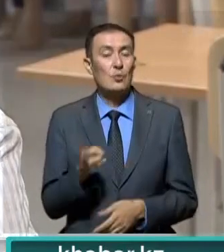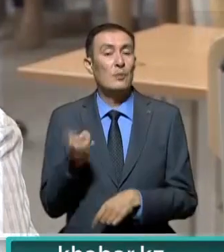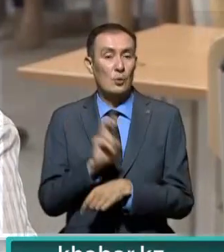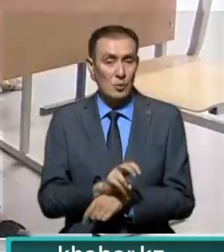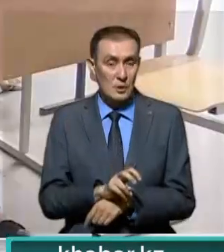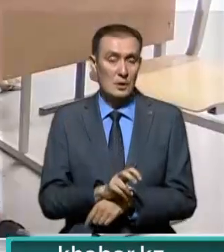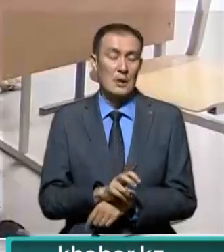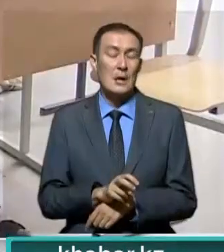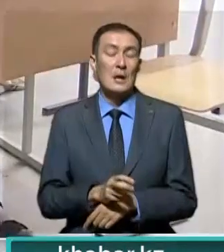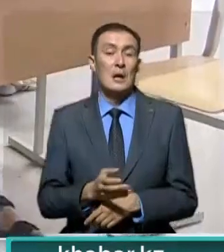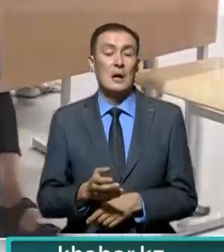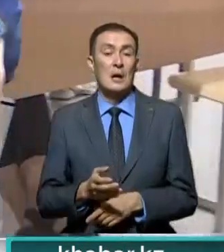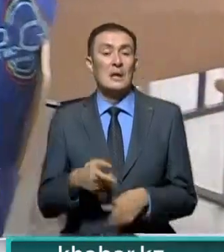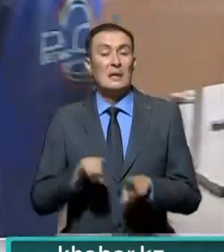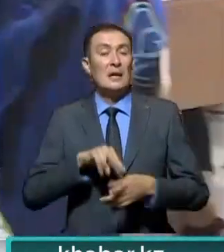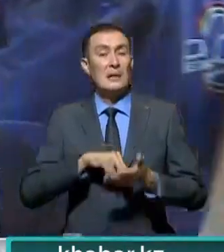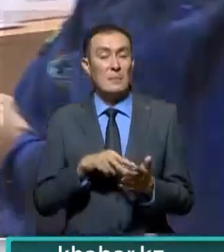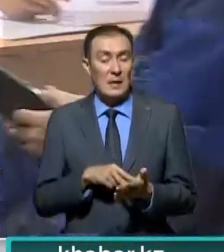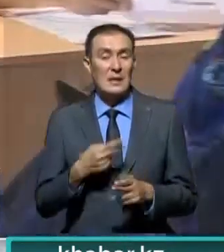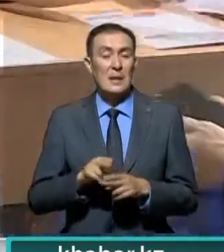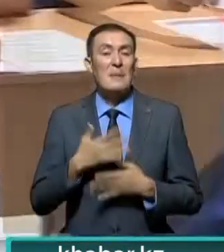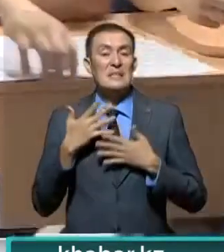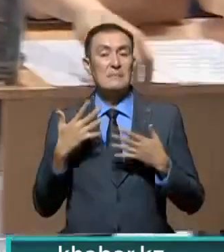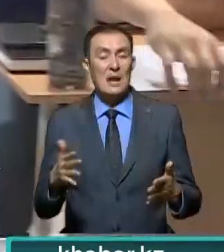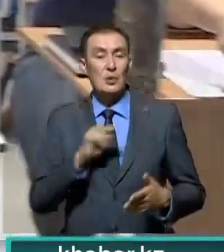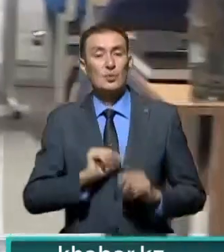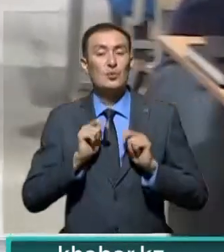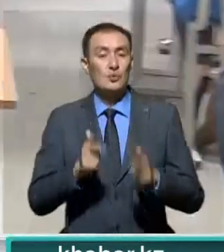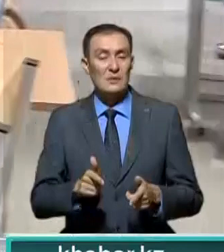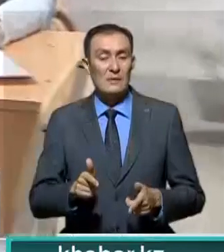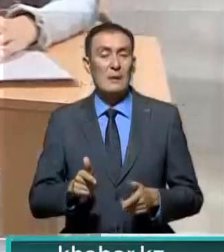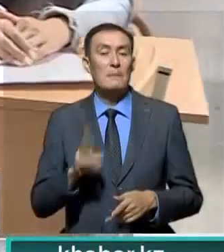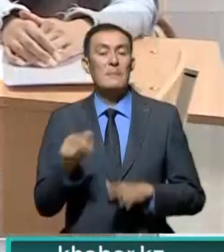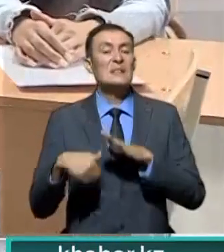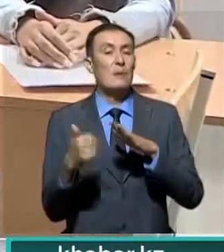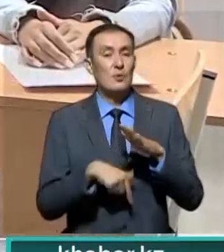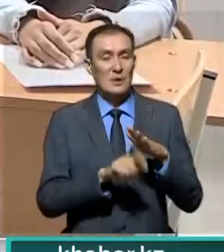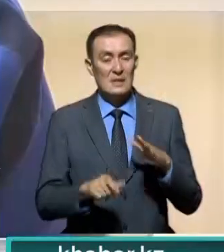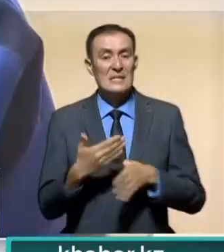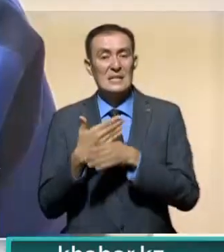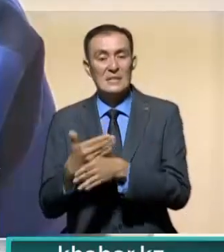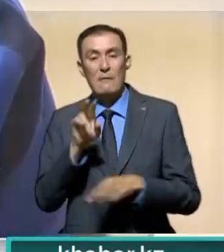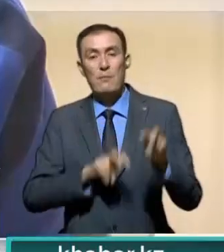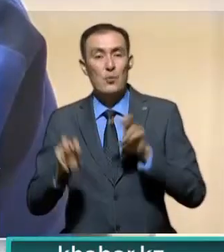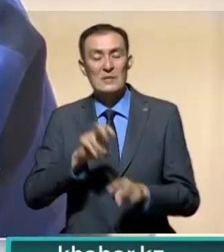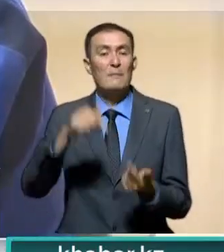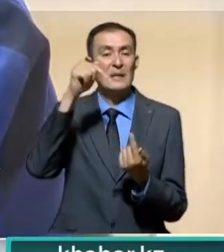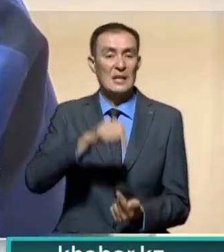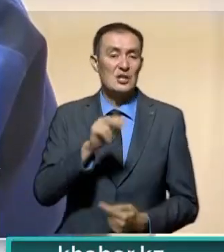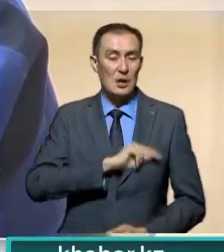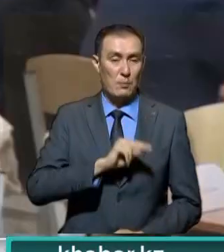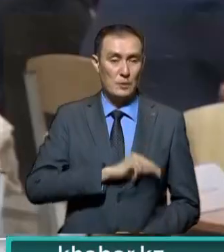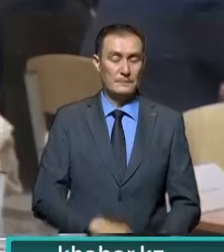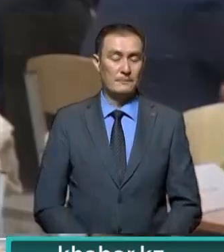именно с ярмарок. Основная цель таких ярмарок – это максимальное трудоустройство безработных граждан и содействие в поиске подходящей